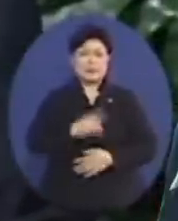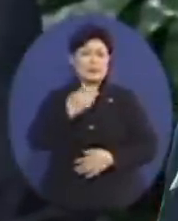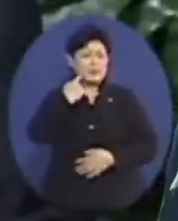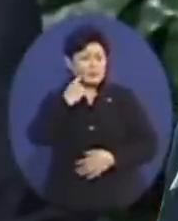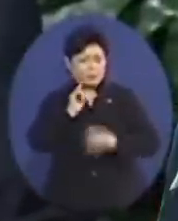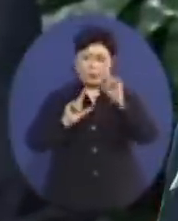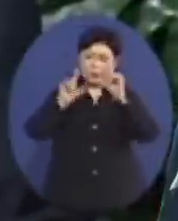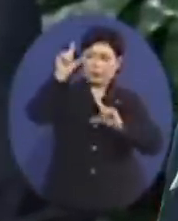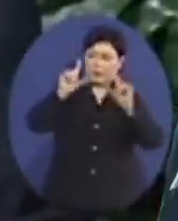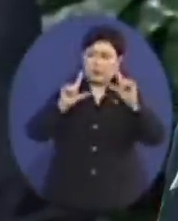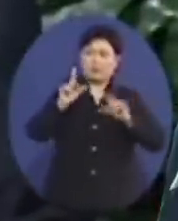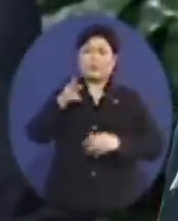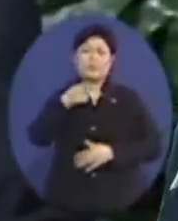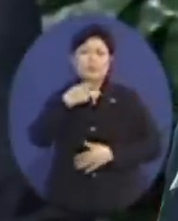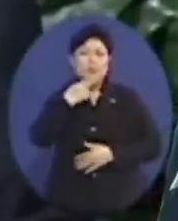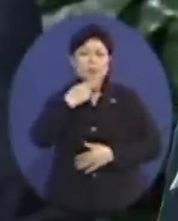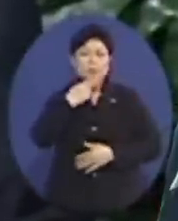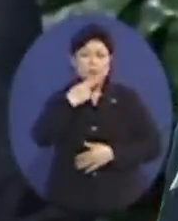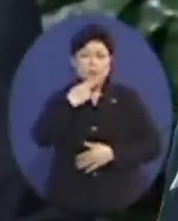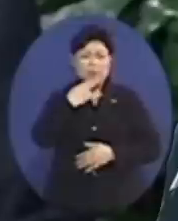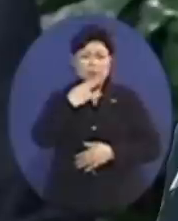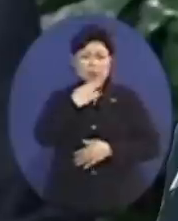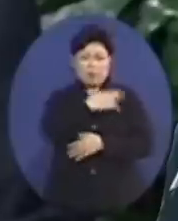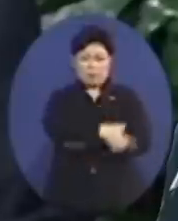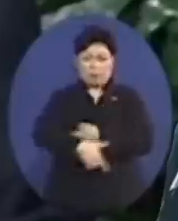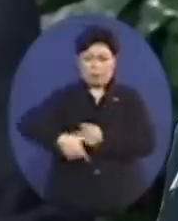없고 풍채도 없었다고 했는데,